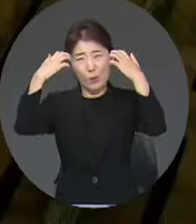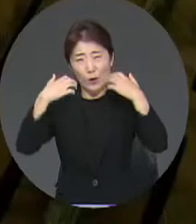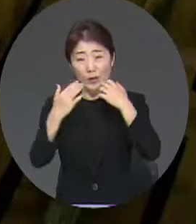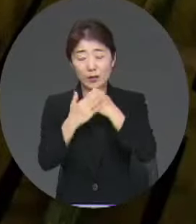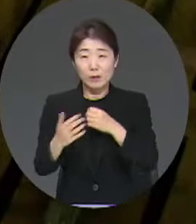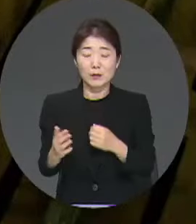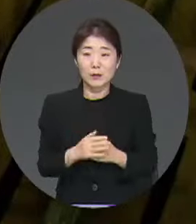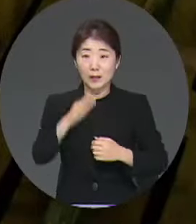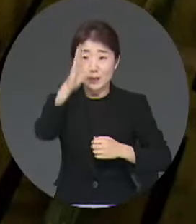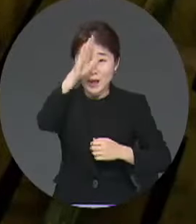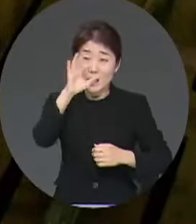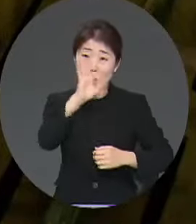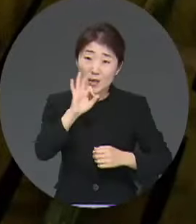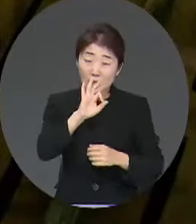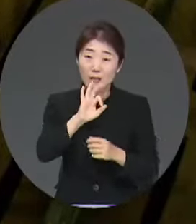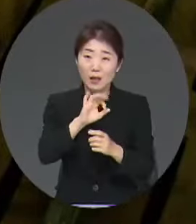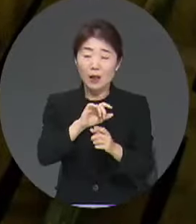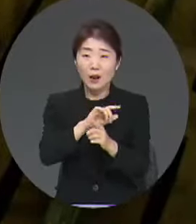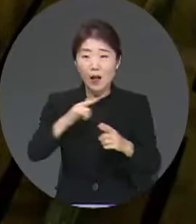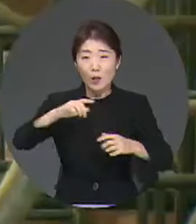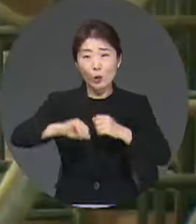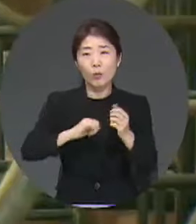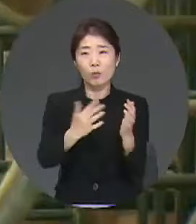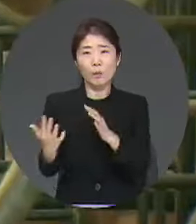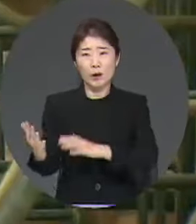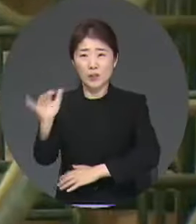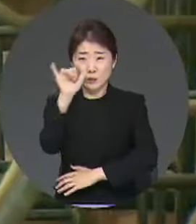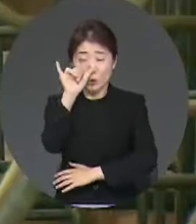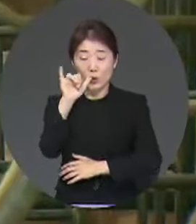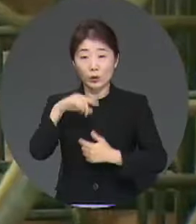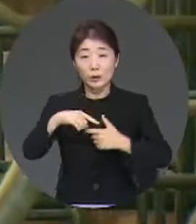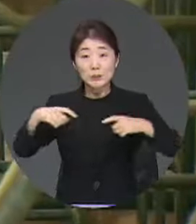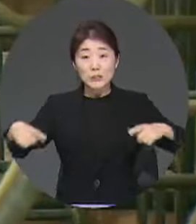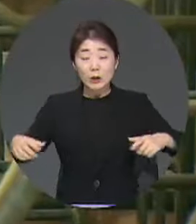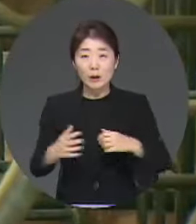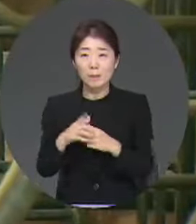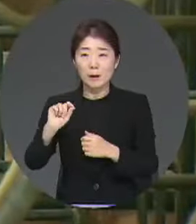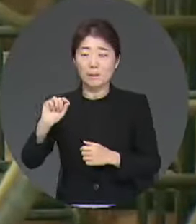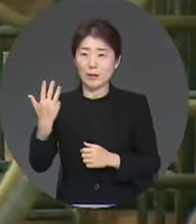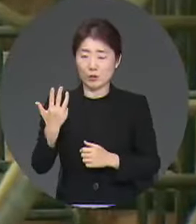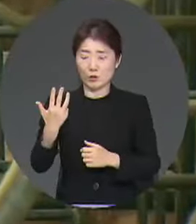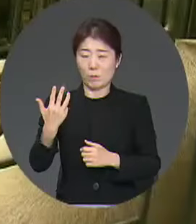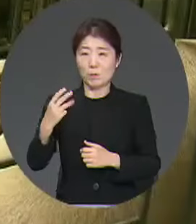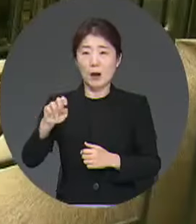닭과 돼지를 중심으로 가축 폐사도 잇따르는 가운데 경남에서는